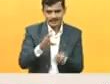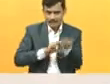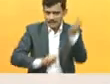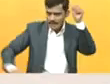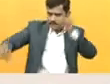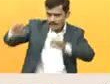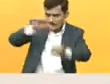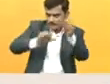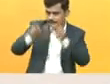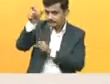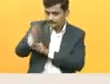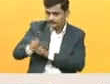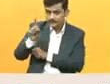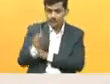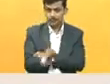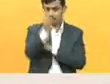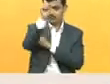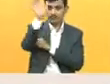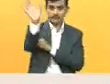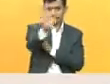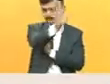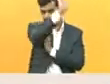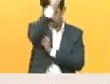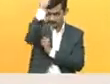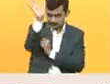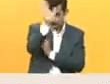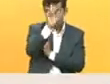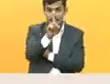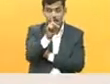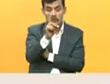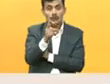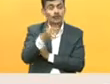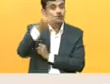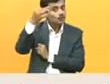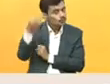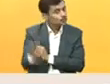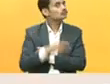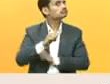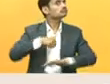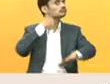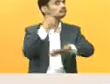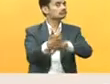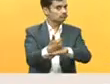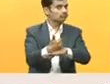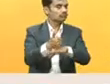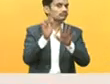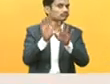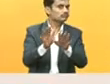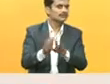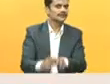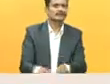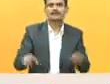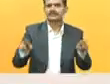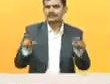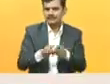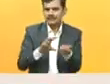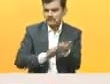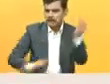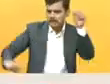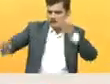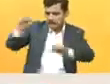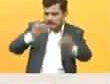ने स्पेस सेक्टर में ही एक और बड़ी उपलब्धि हासिल की। हमारे साइंटिस्ट